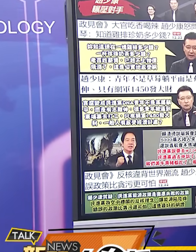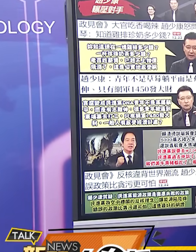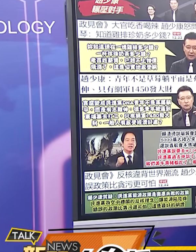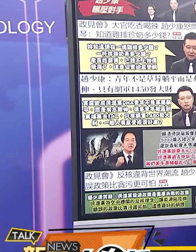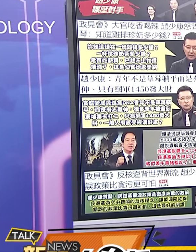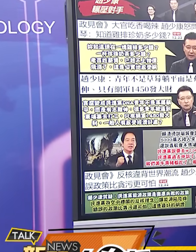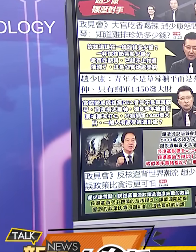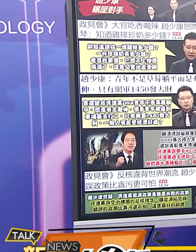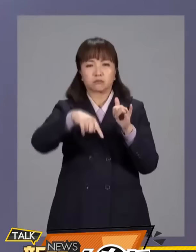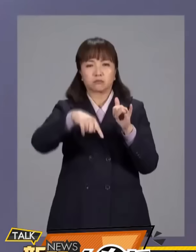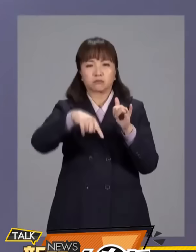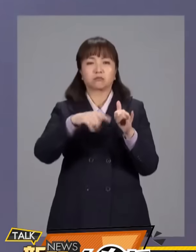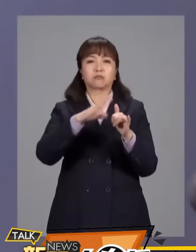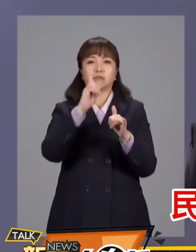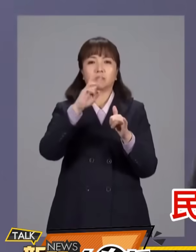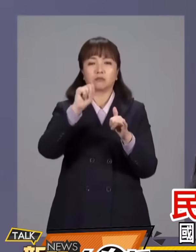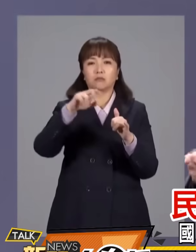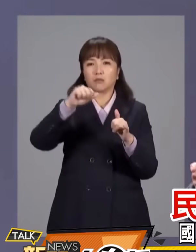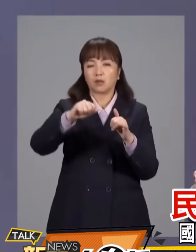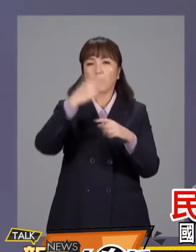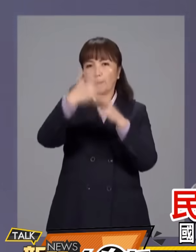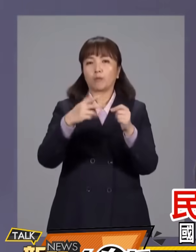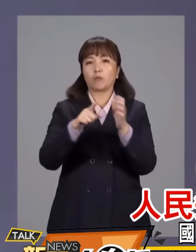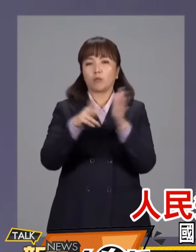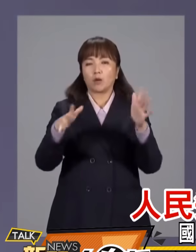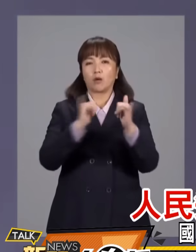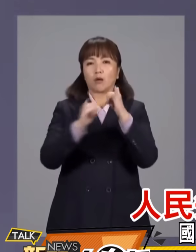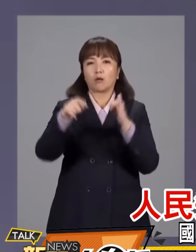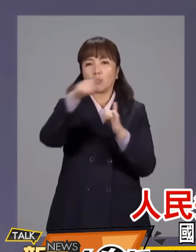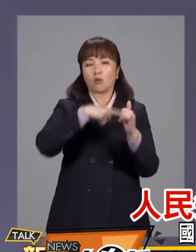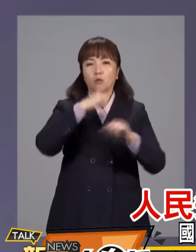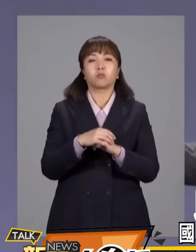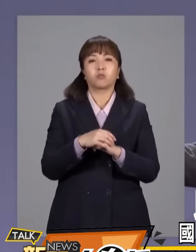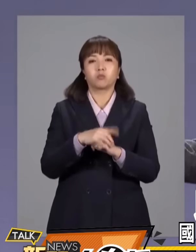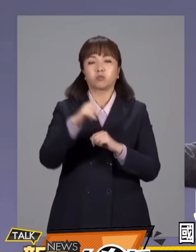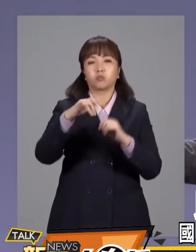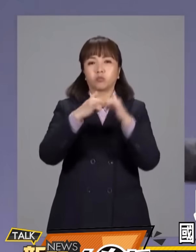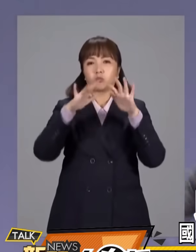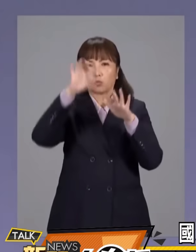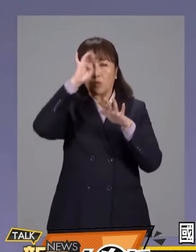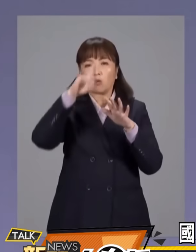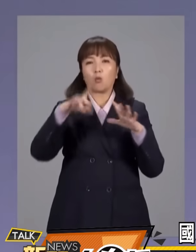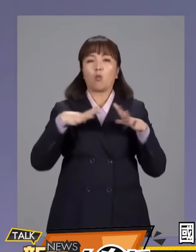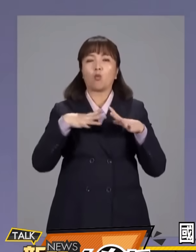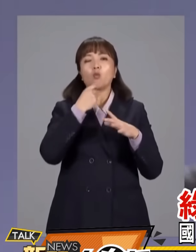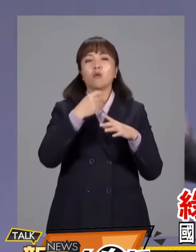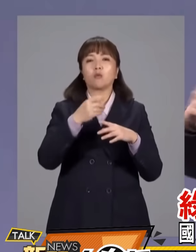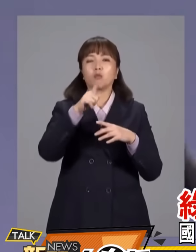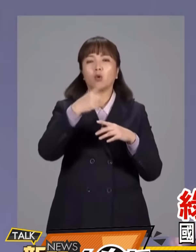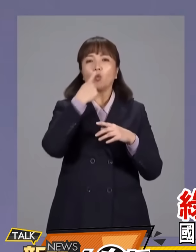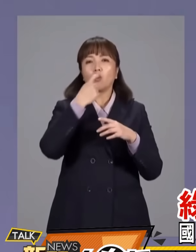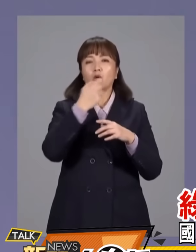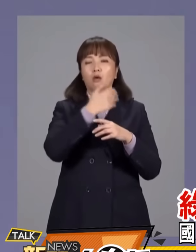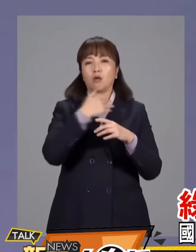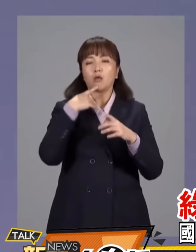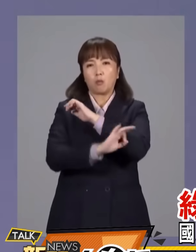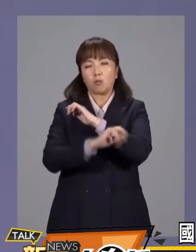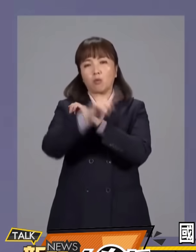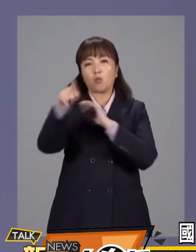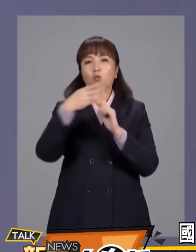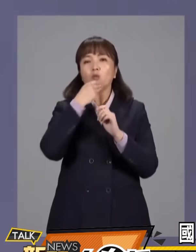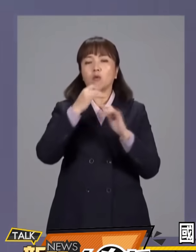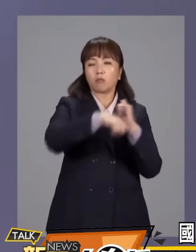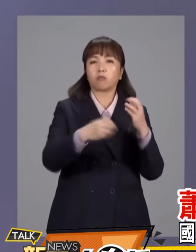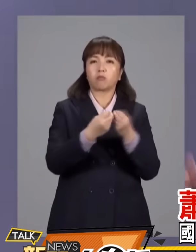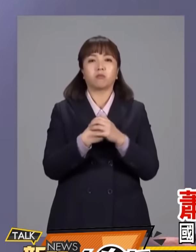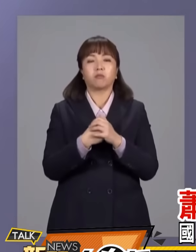磨，先一起来听。 民进党执政八年了，人民过的是什么样的生活？民进党这些大官吃香喝辣，绿能蟑螂吃香喝辣，一